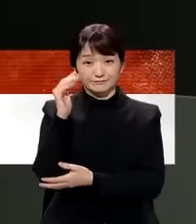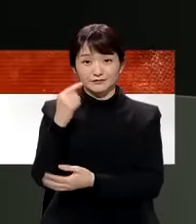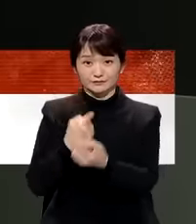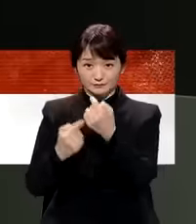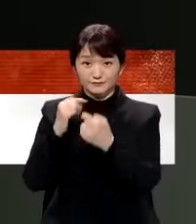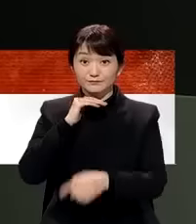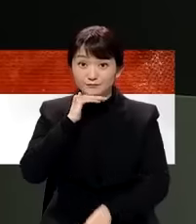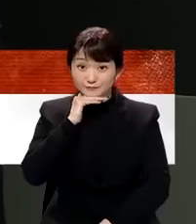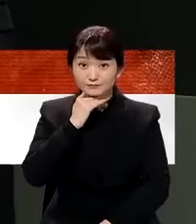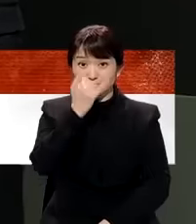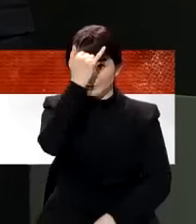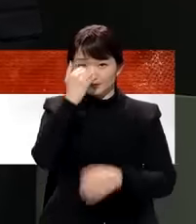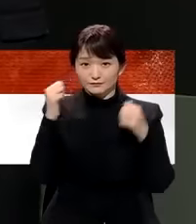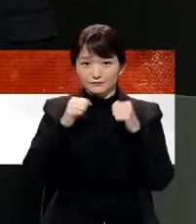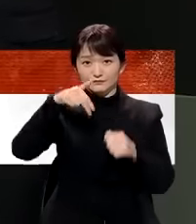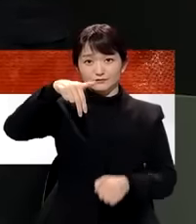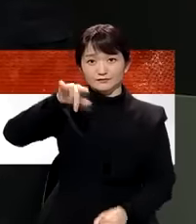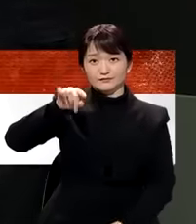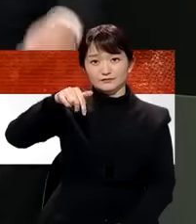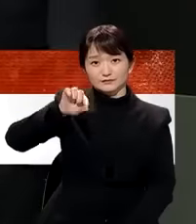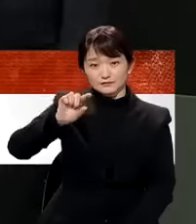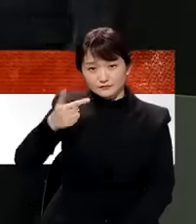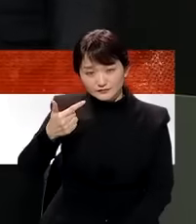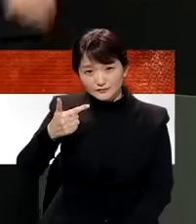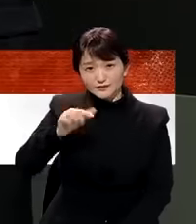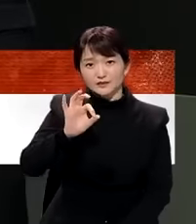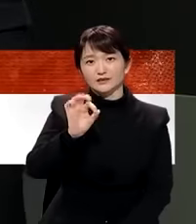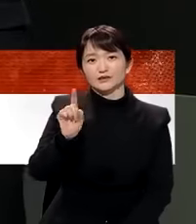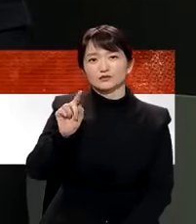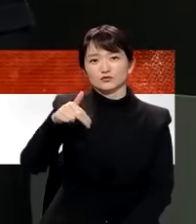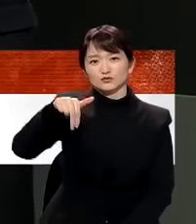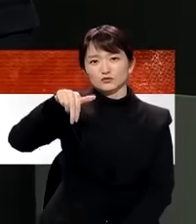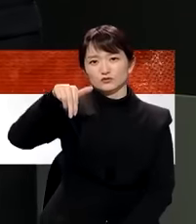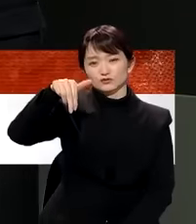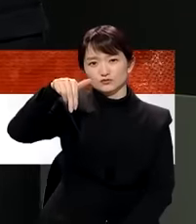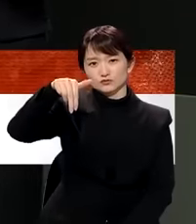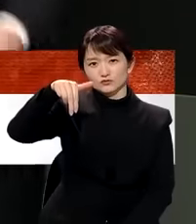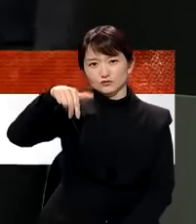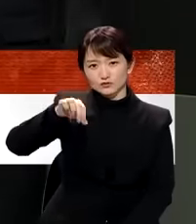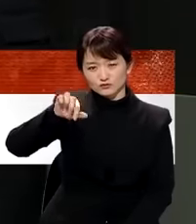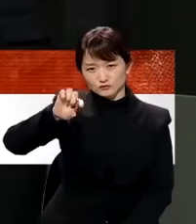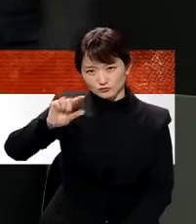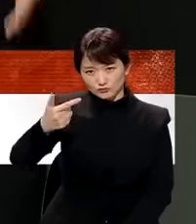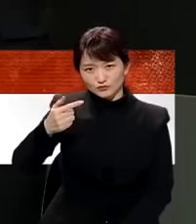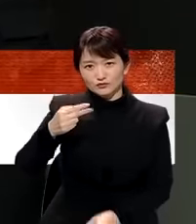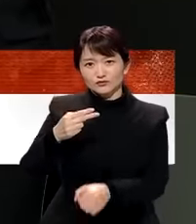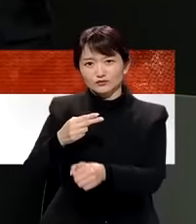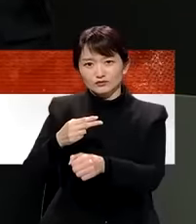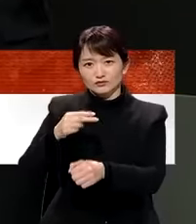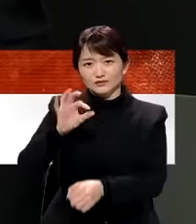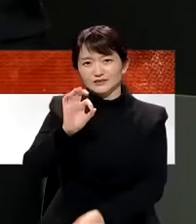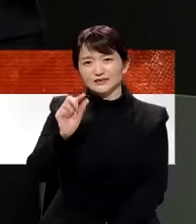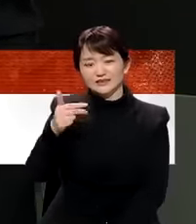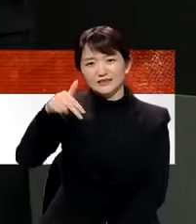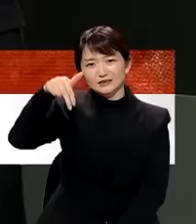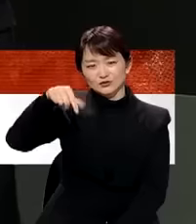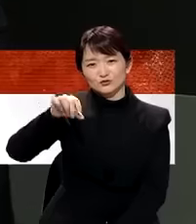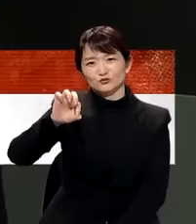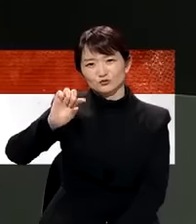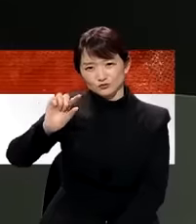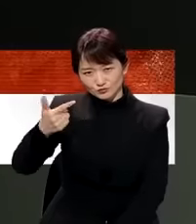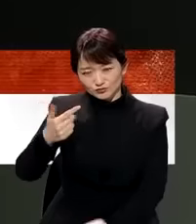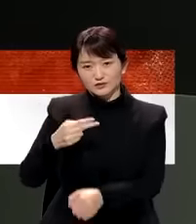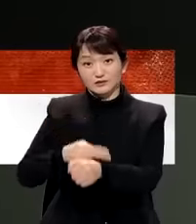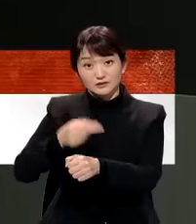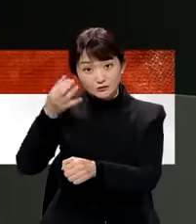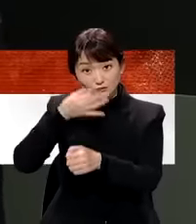기다리고 있습니다 충북 제천의 안충 선생님 안충 안순 선생님 안 중순 선생님 죄송합니다 보고